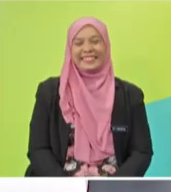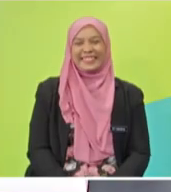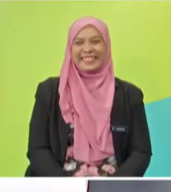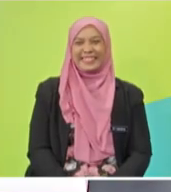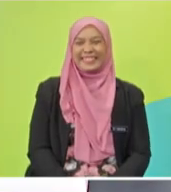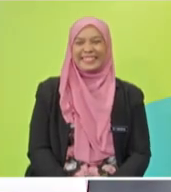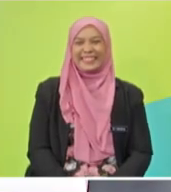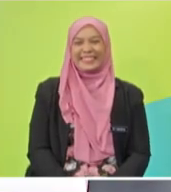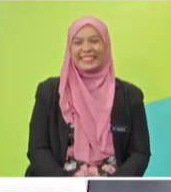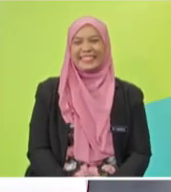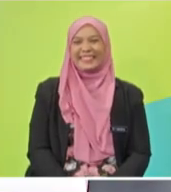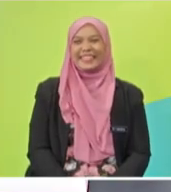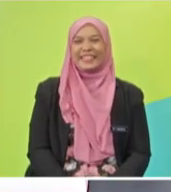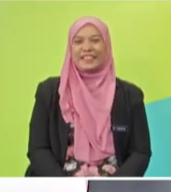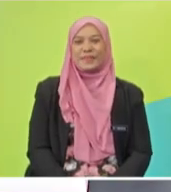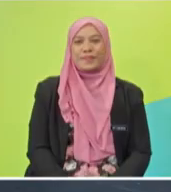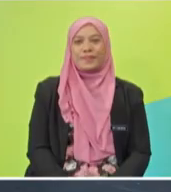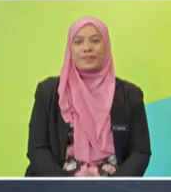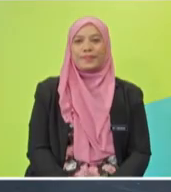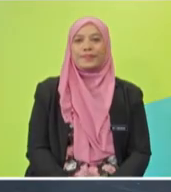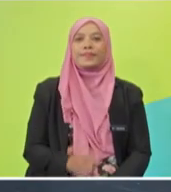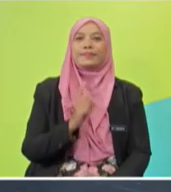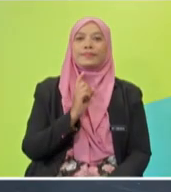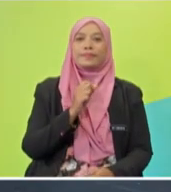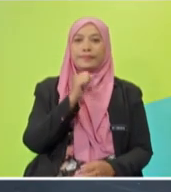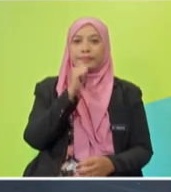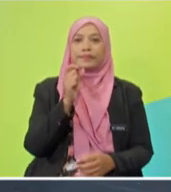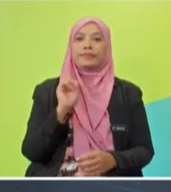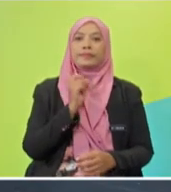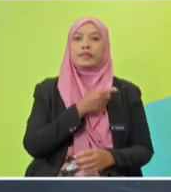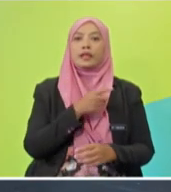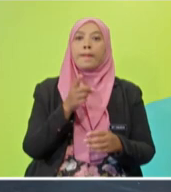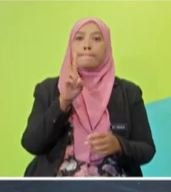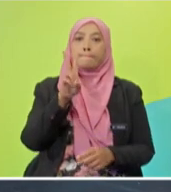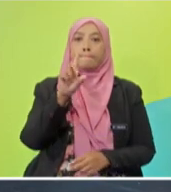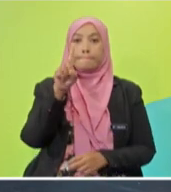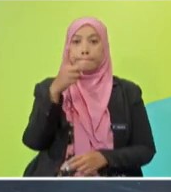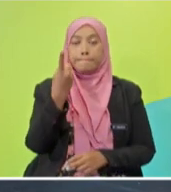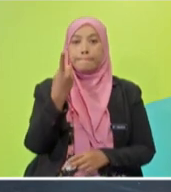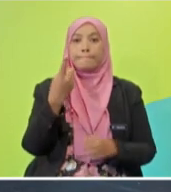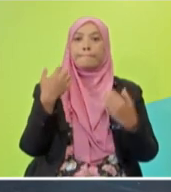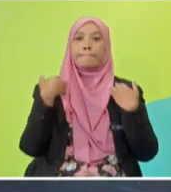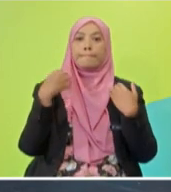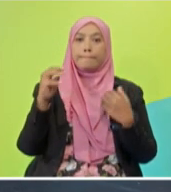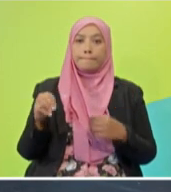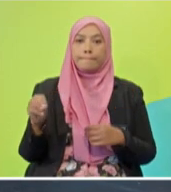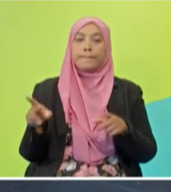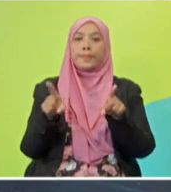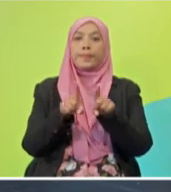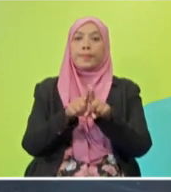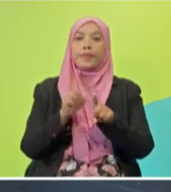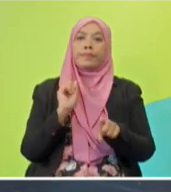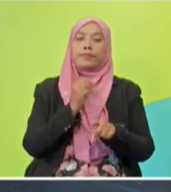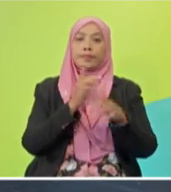Okey, baiklah cikgu, dan saya tahu bukan kita berdua saja yang ada untuk ataupun dalam studio ni, kita juga ada murid yang akan bersama kita dalam